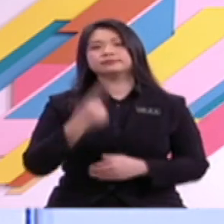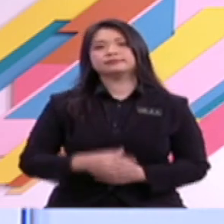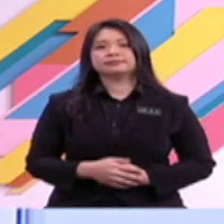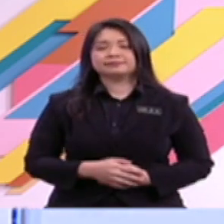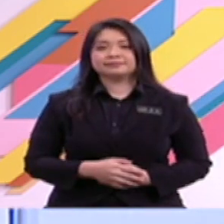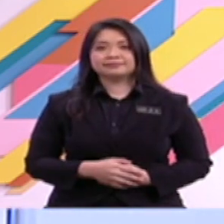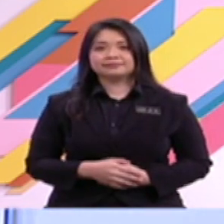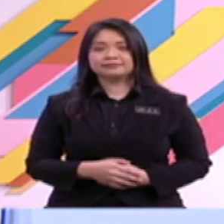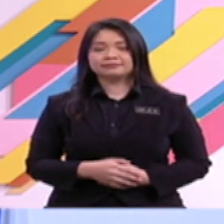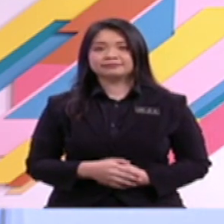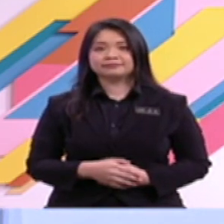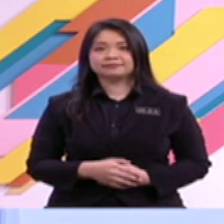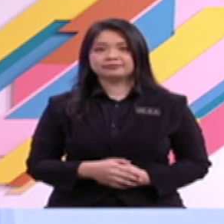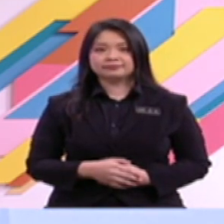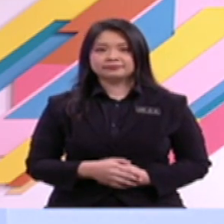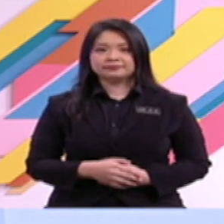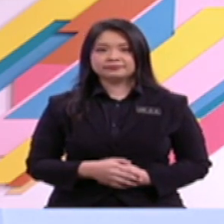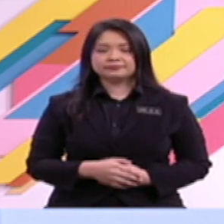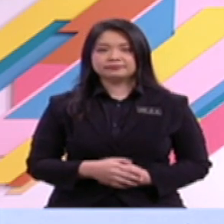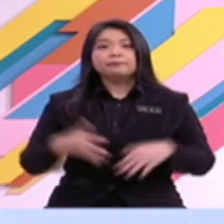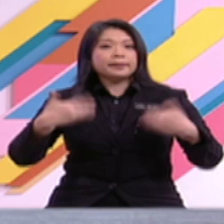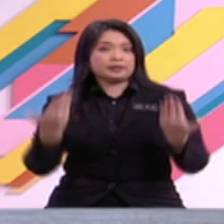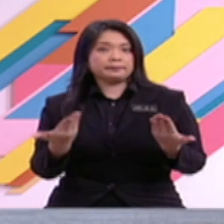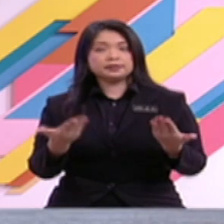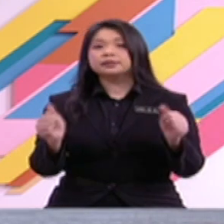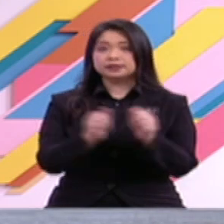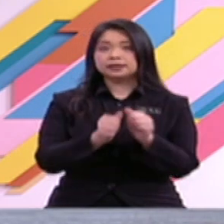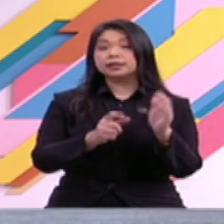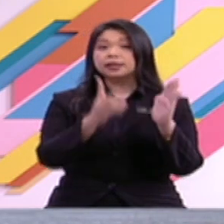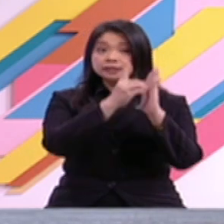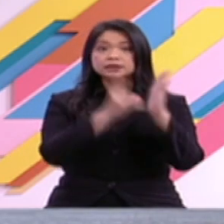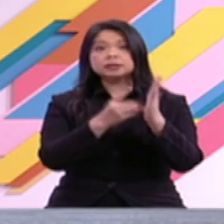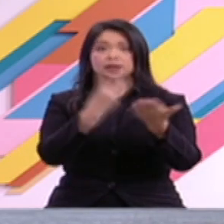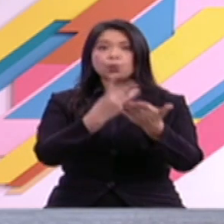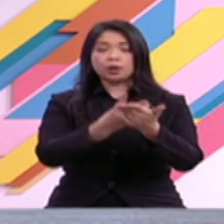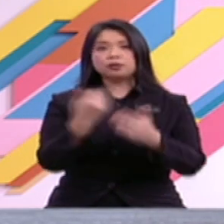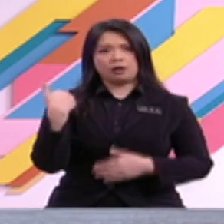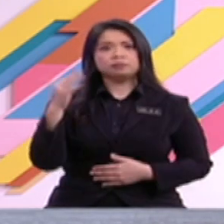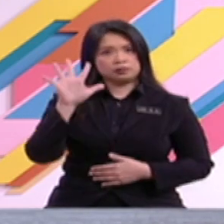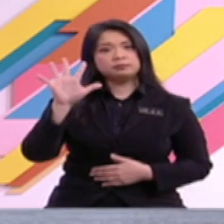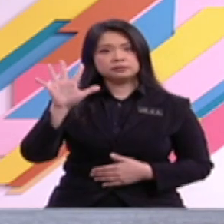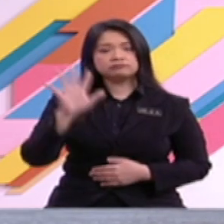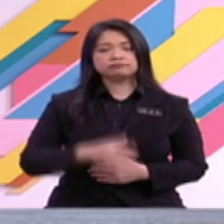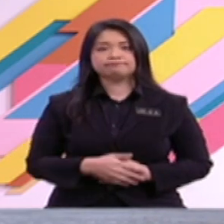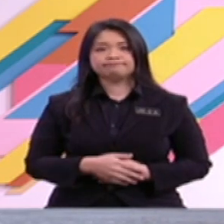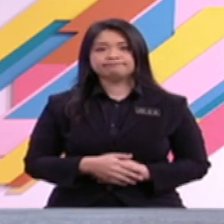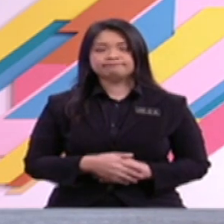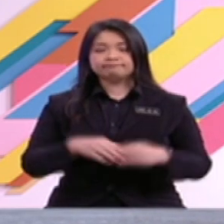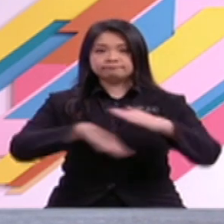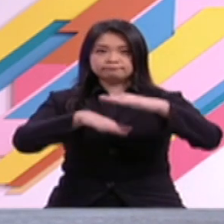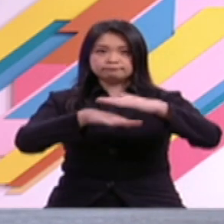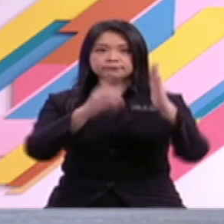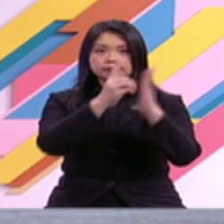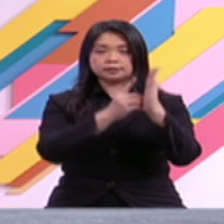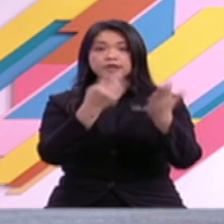Rida jelas tentang suka dan pembelajaran kerajaan Bagaimana pula dengan dasar keuangan CEO adelima diminum Oke di bawah jasa